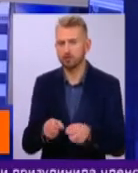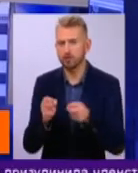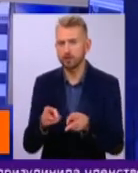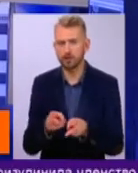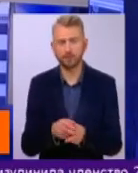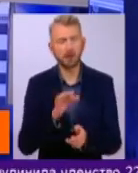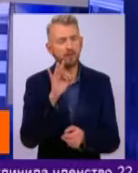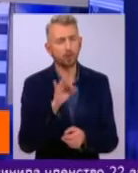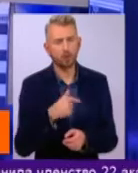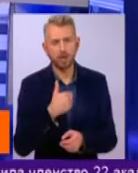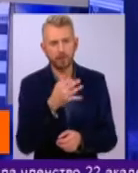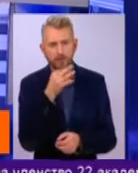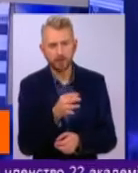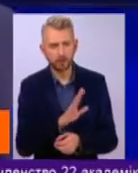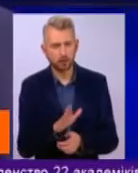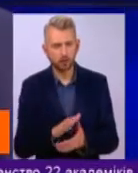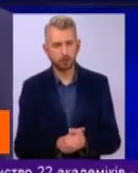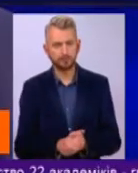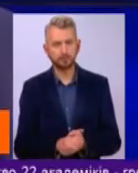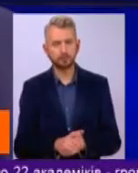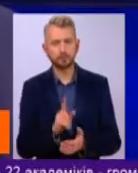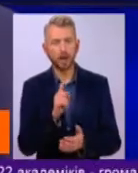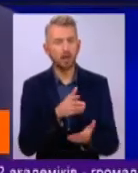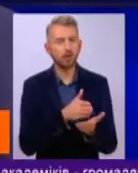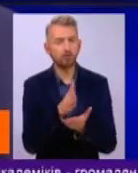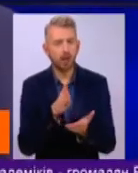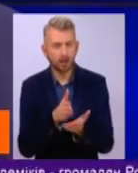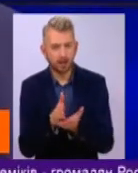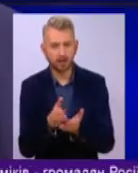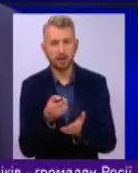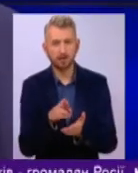В відсотках я вам не скажу, але